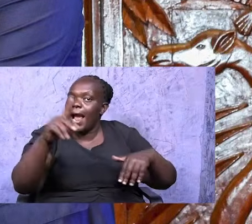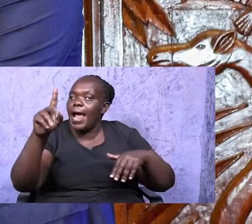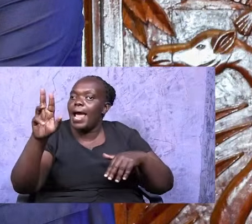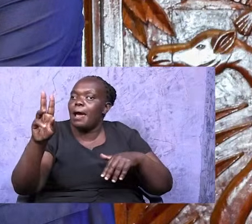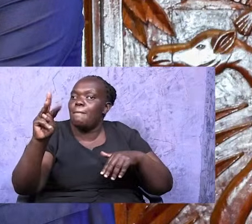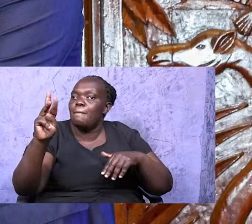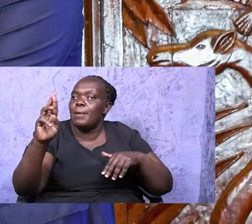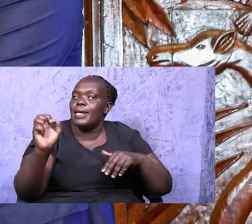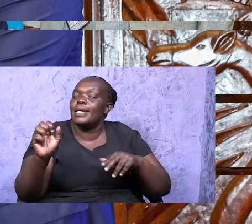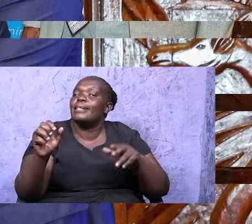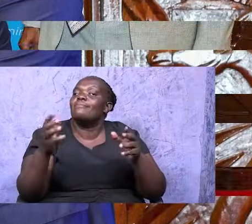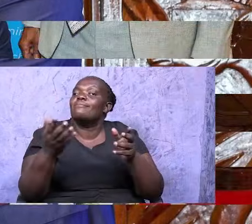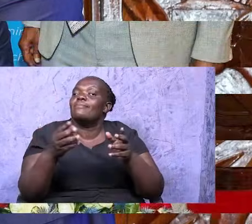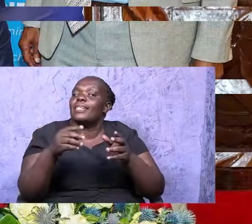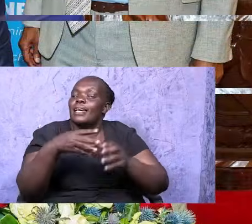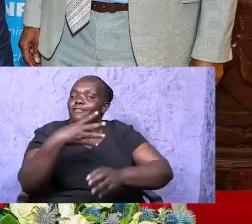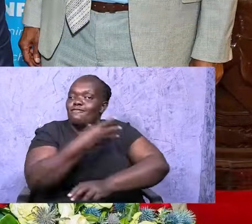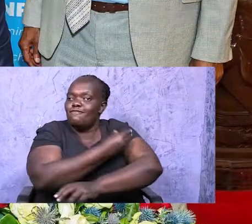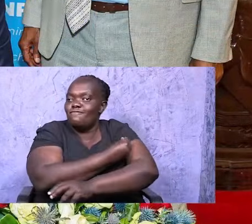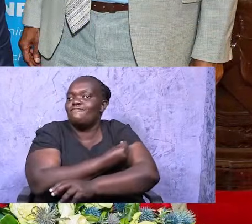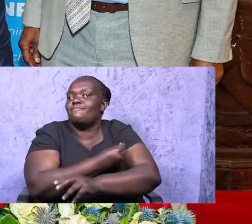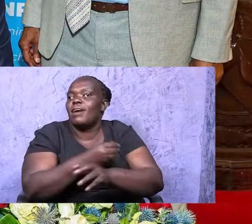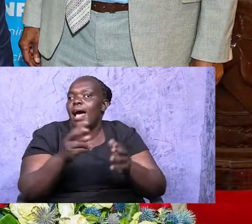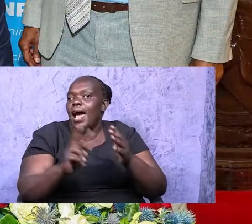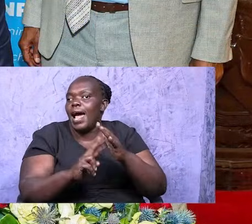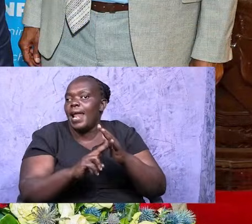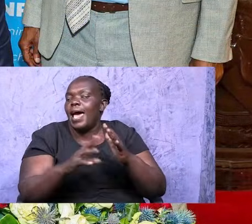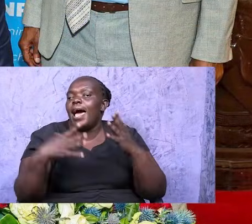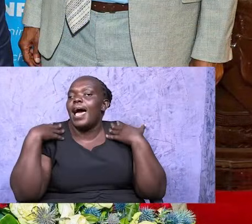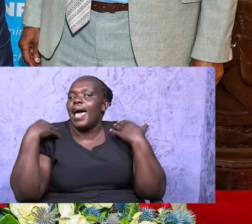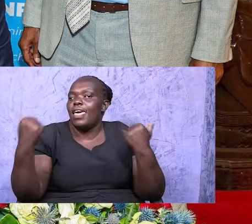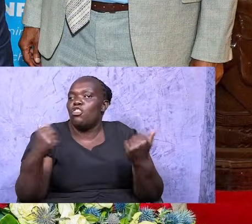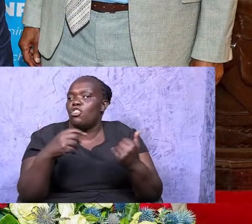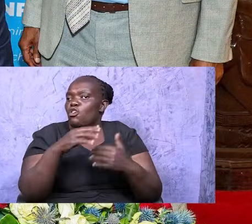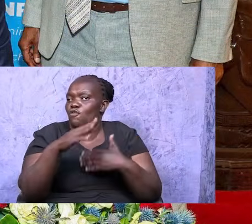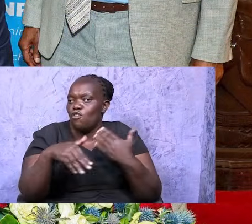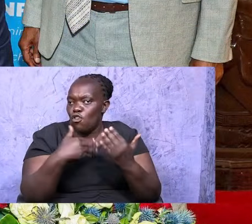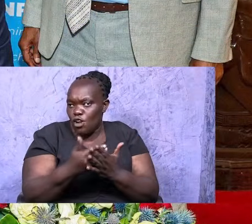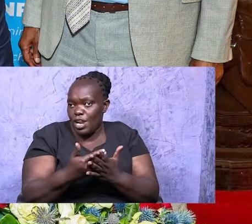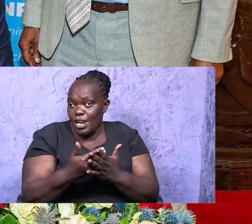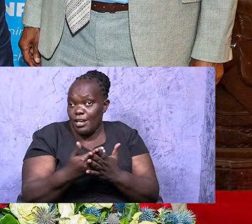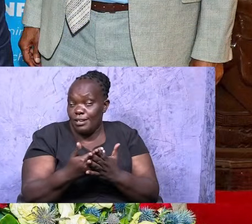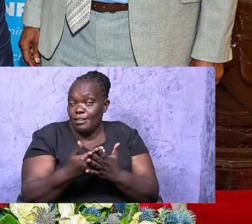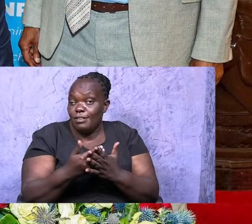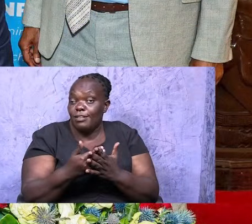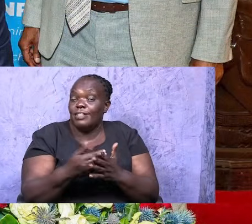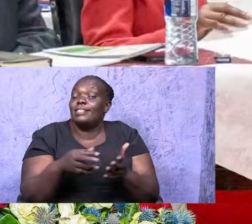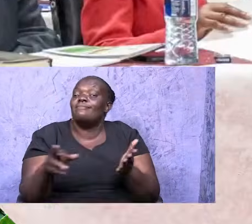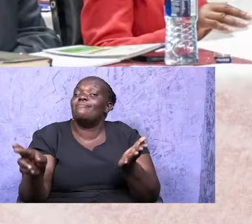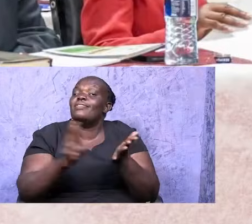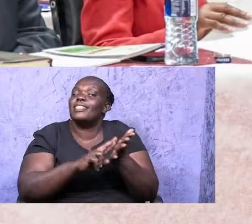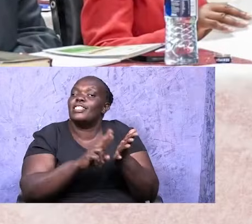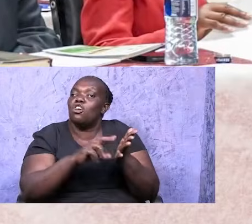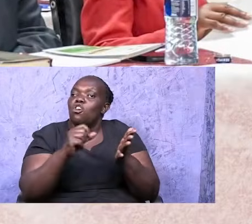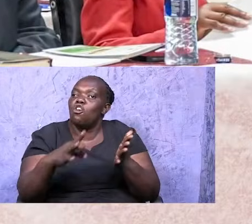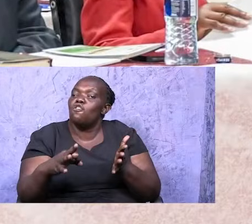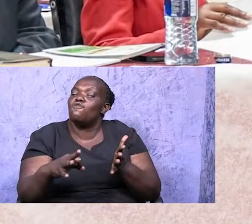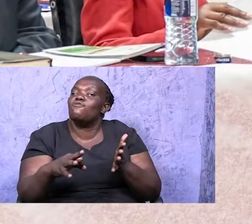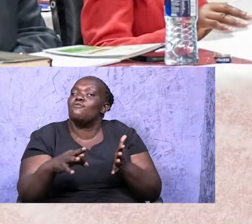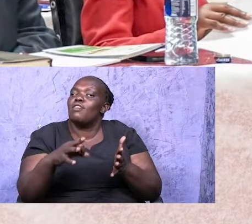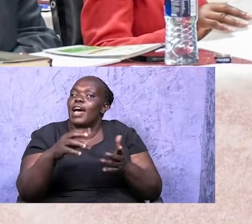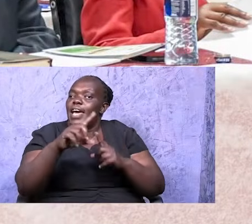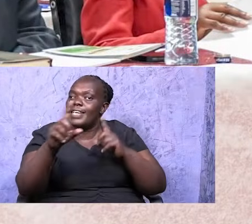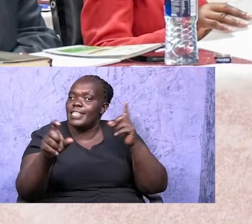KEMRI akisisitiza uzalishaji wa chanjo chini ya huduma ya afya kwa wote. Usajili wa mtihani